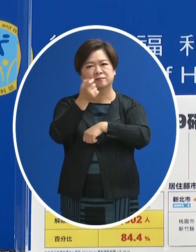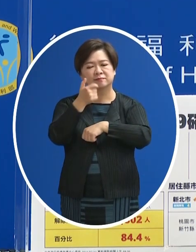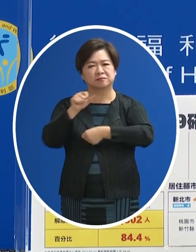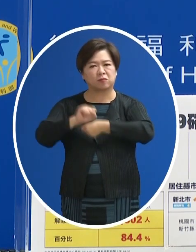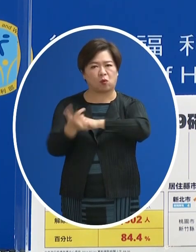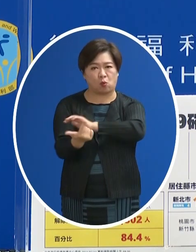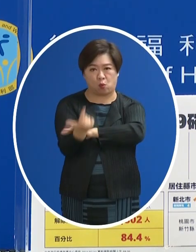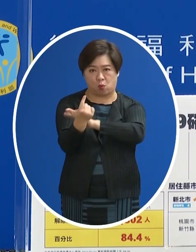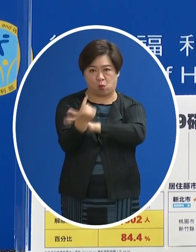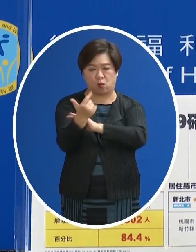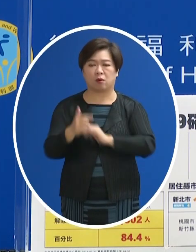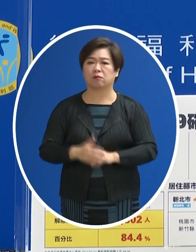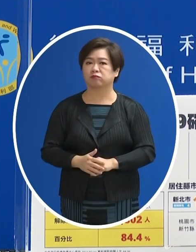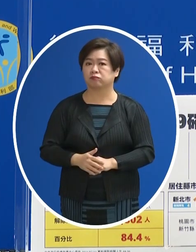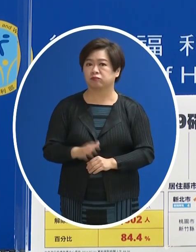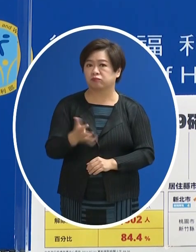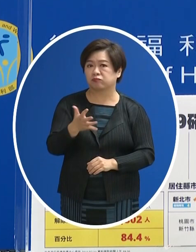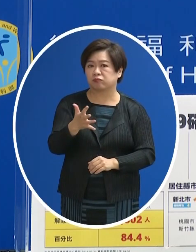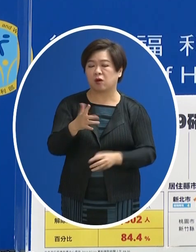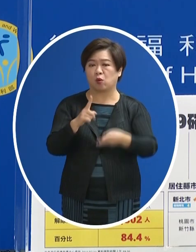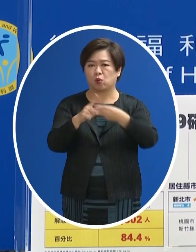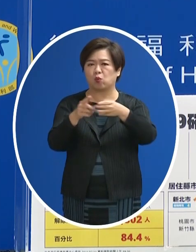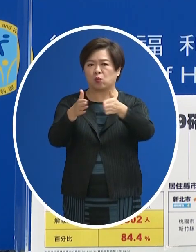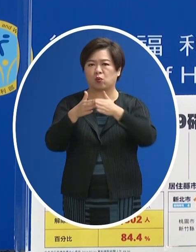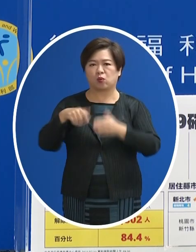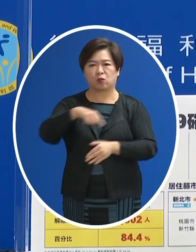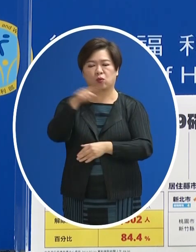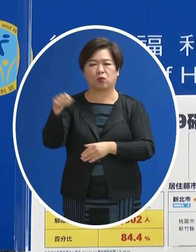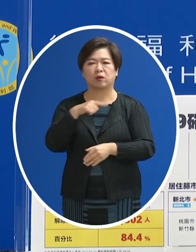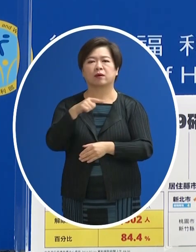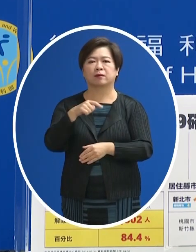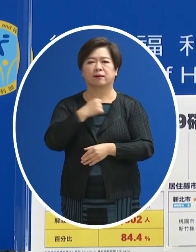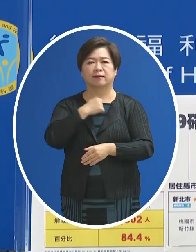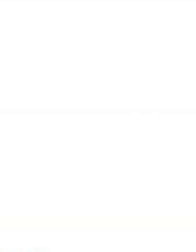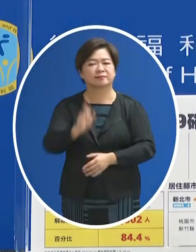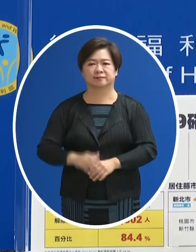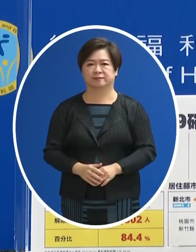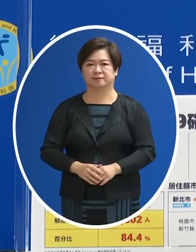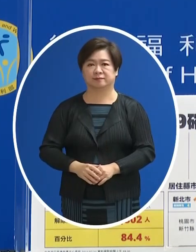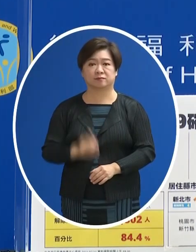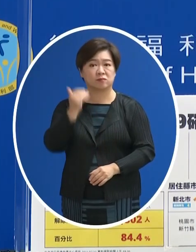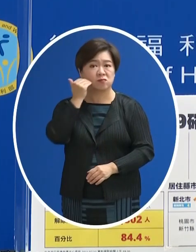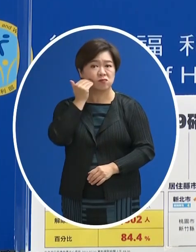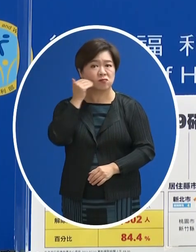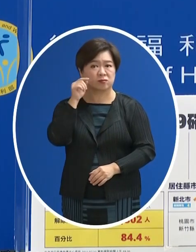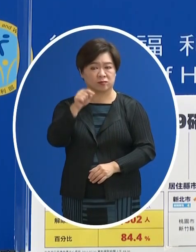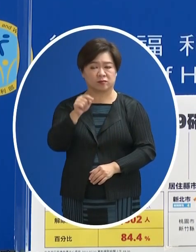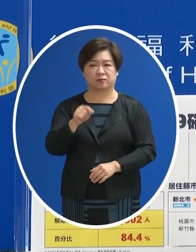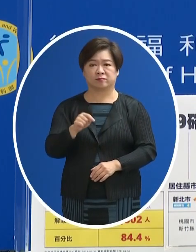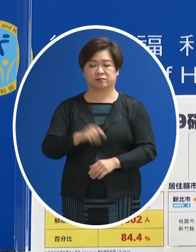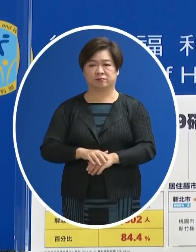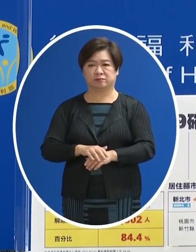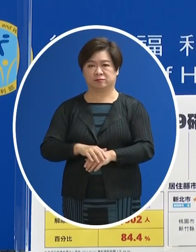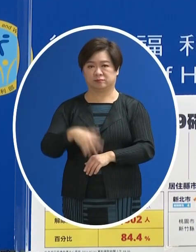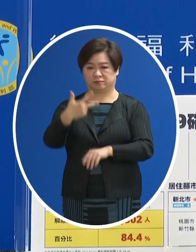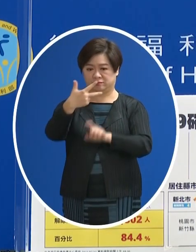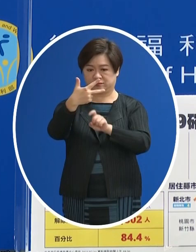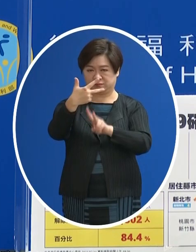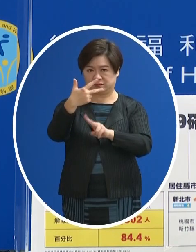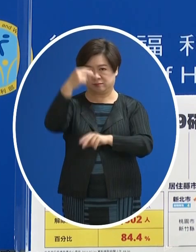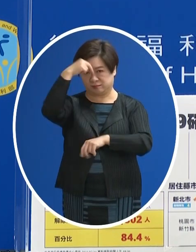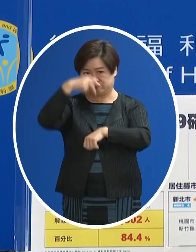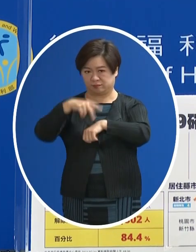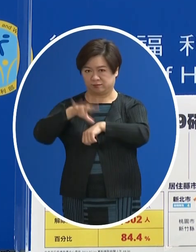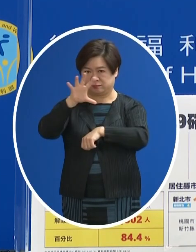加速的，主要是因为来的这一批的 AZ 的疫苗的量是足够。如果您在7月12号下午5点